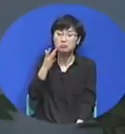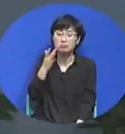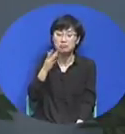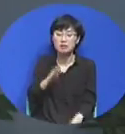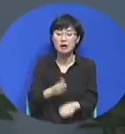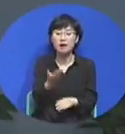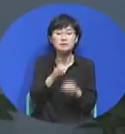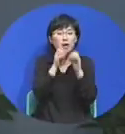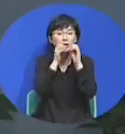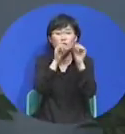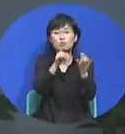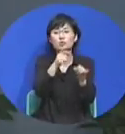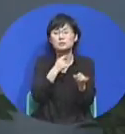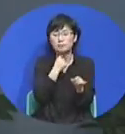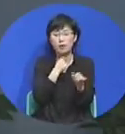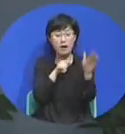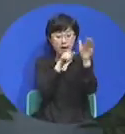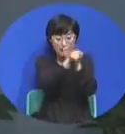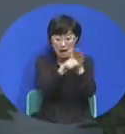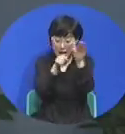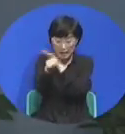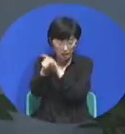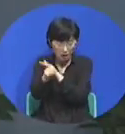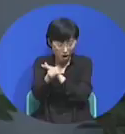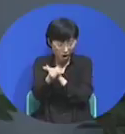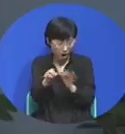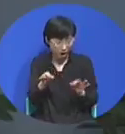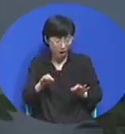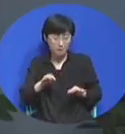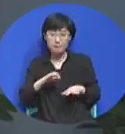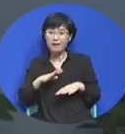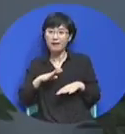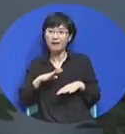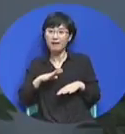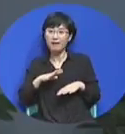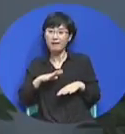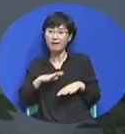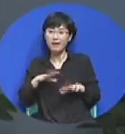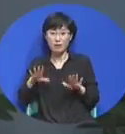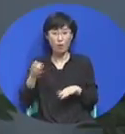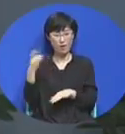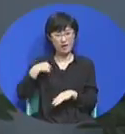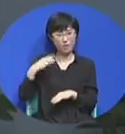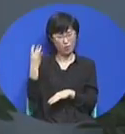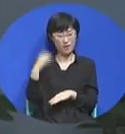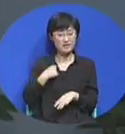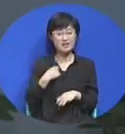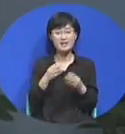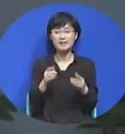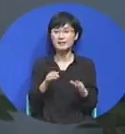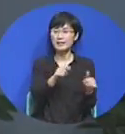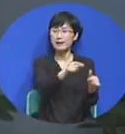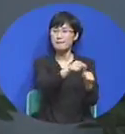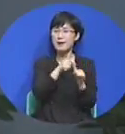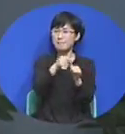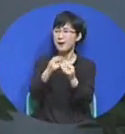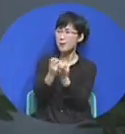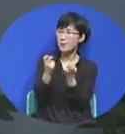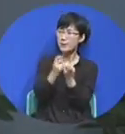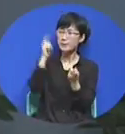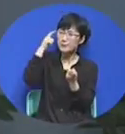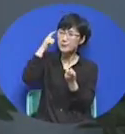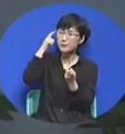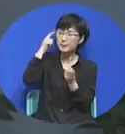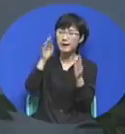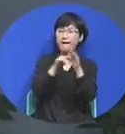facts. 저는 처음에 부흥 시키려고 전도하러 갔다니까요. And in fact, when I first went out to evangelize, I just wanted to bring growth and revival. That's why I went